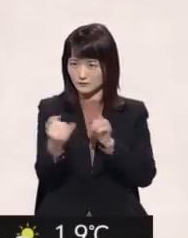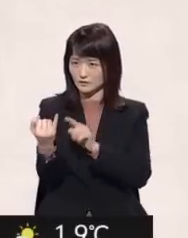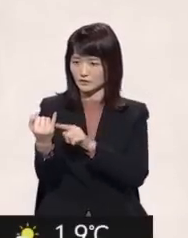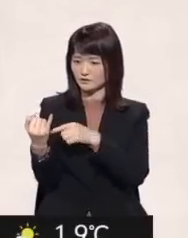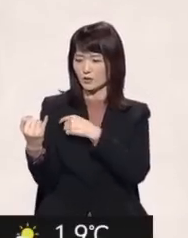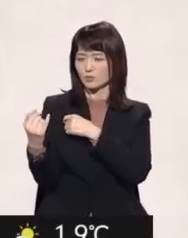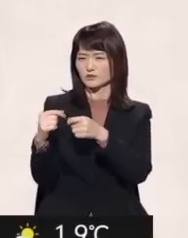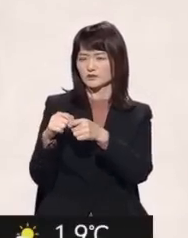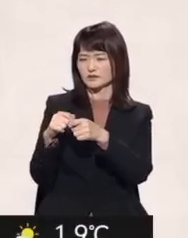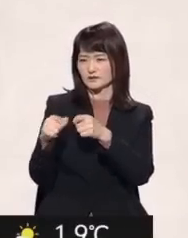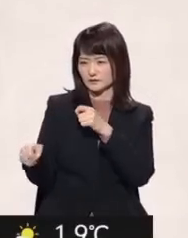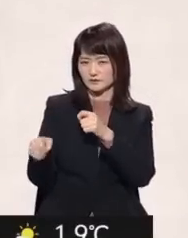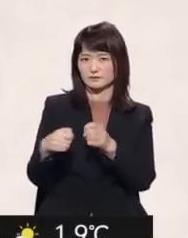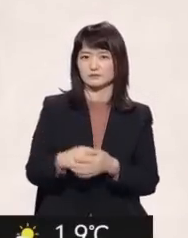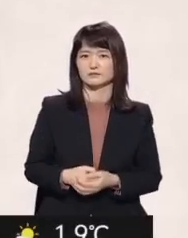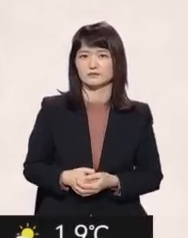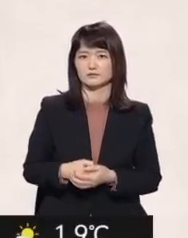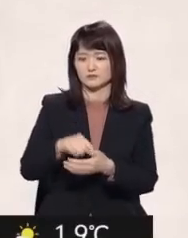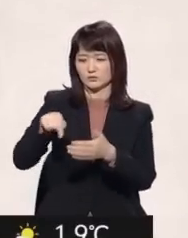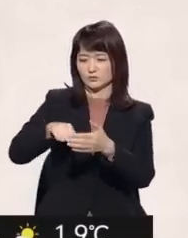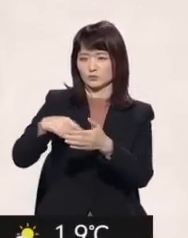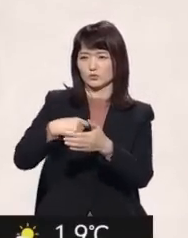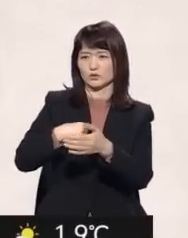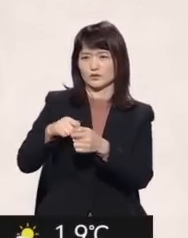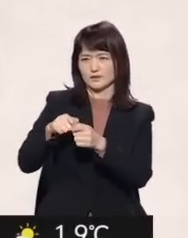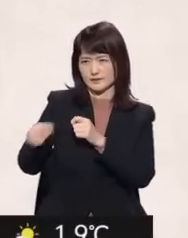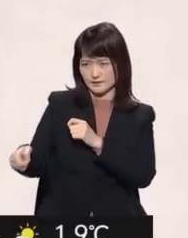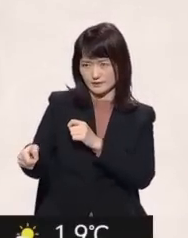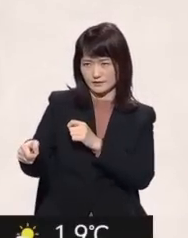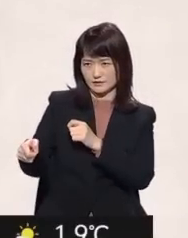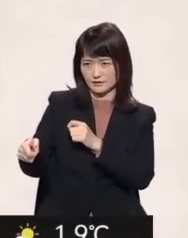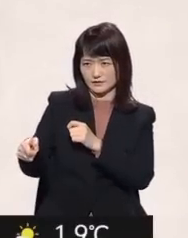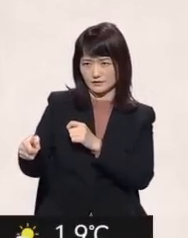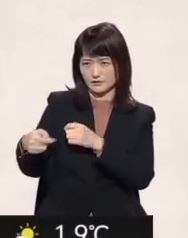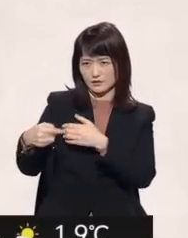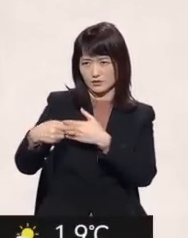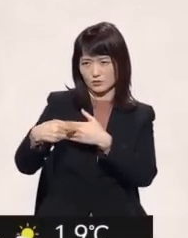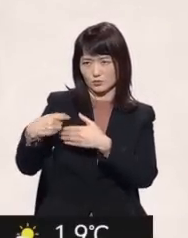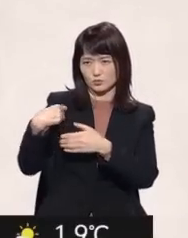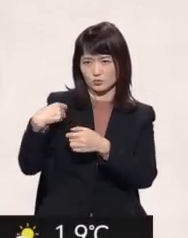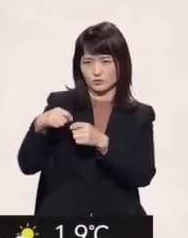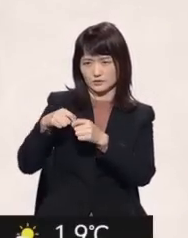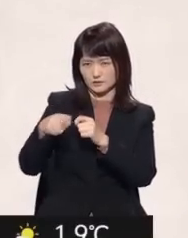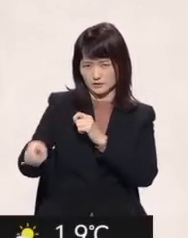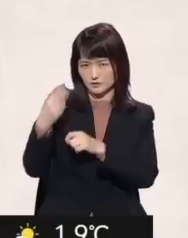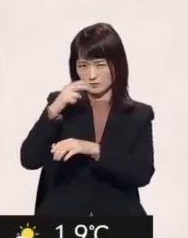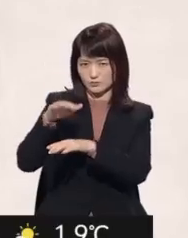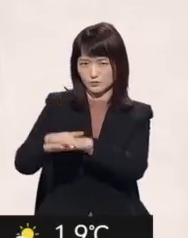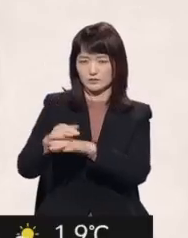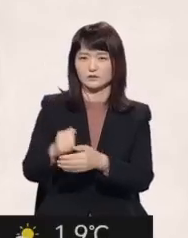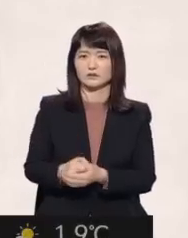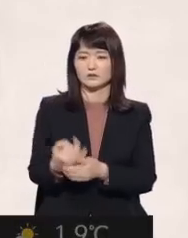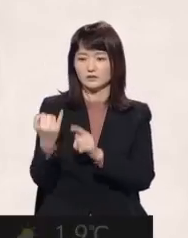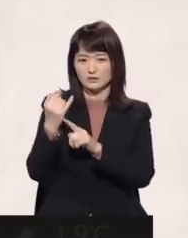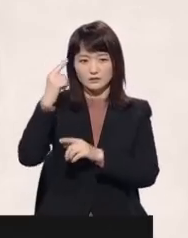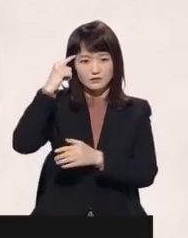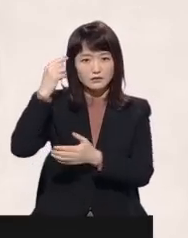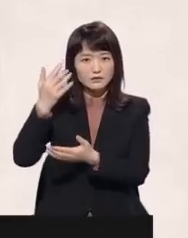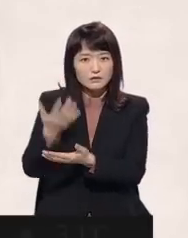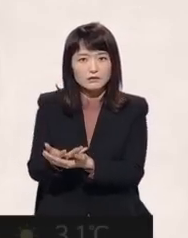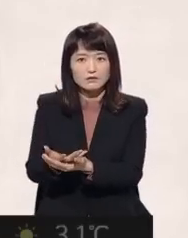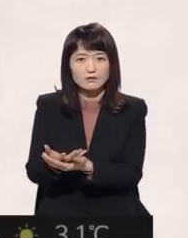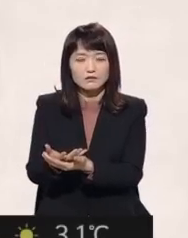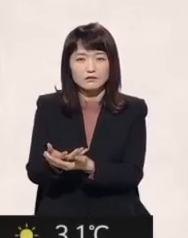옷을 찢었나 봐요 겉도도하고 씻은 것을 증거로 보관하고 있습니다 그리고 또이 피해자 입장에서 볼 때는 정신적으로 충격 받았기 때문에